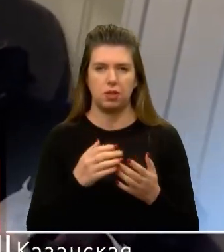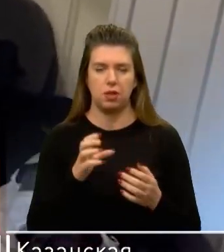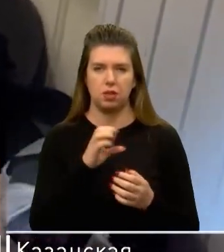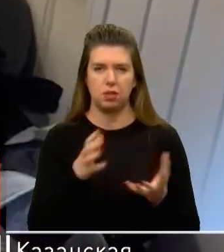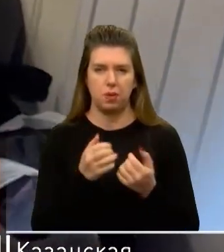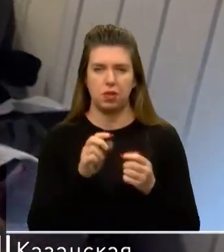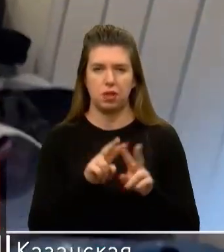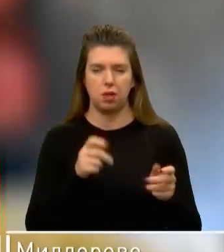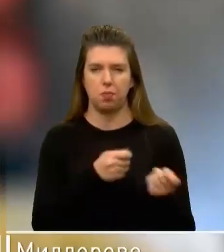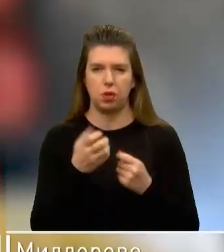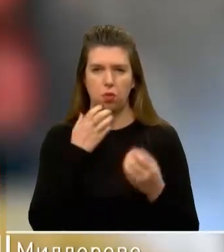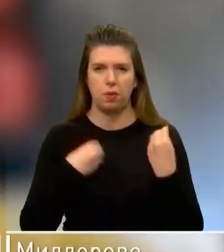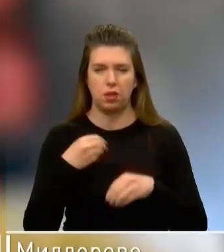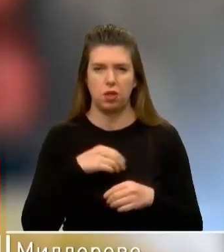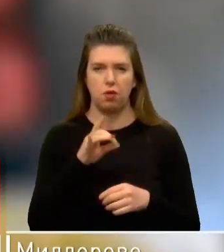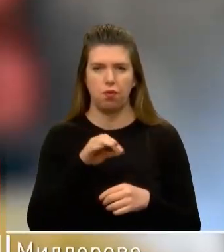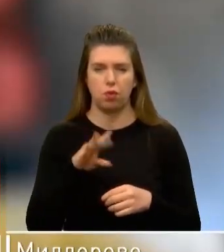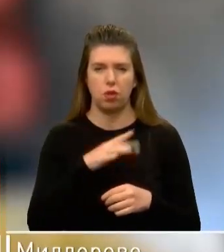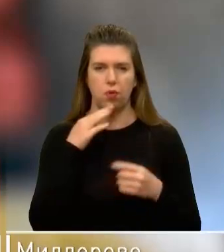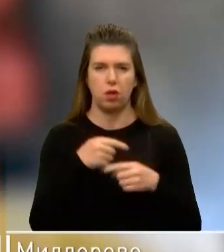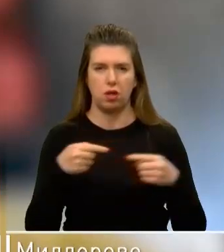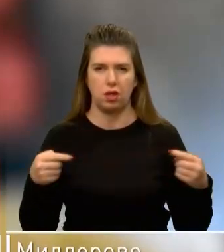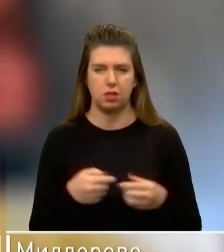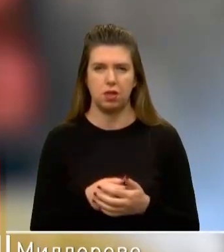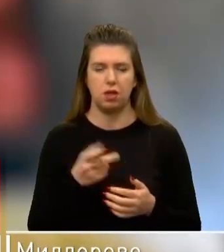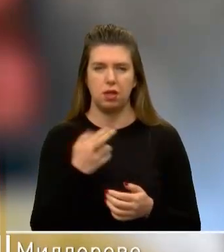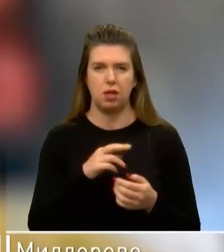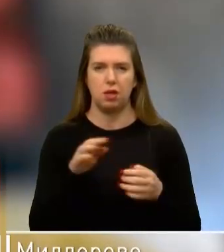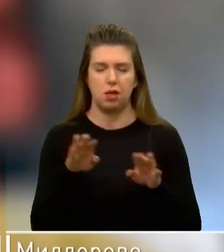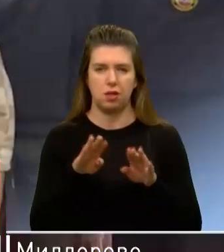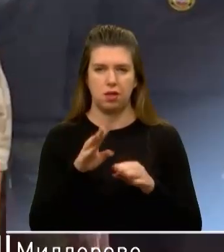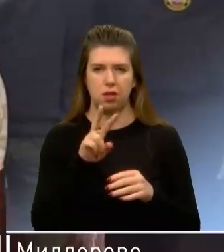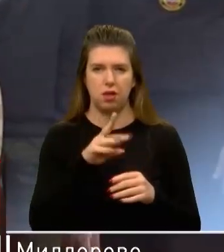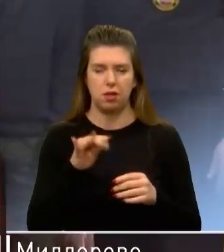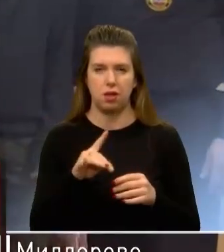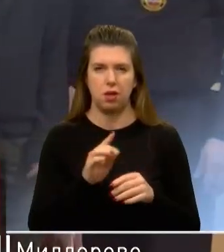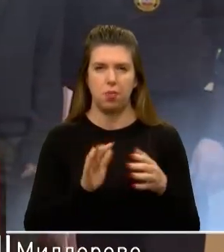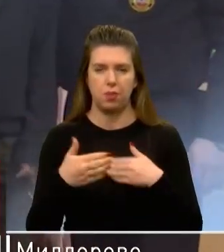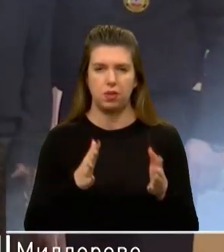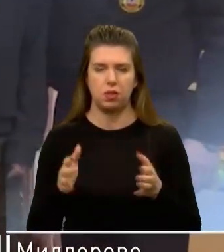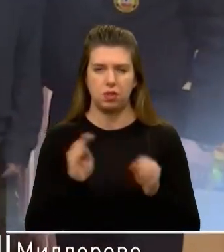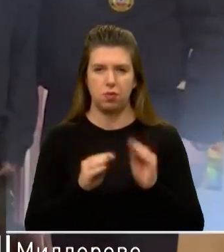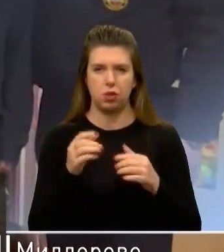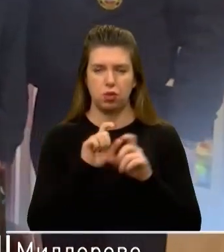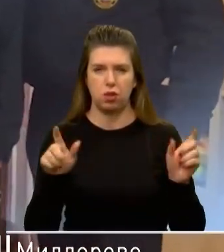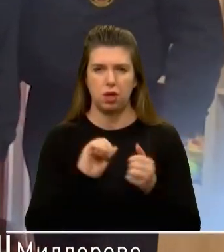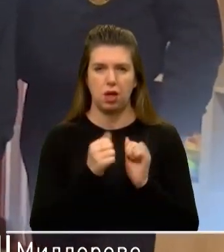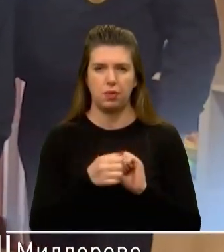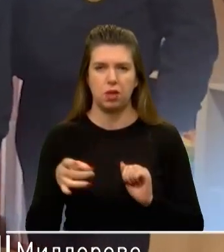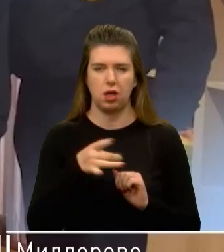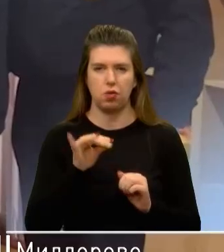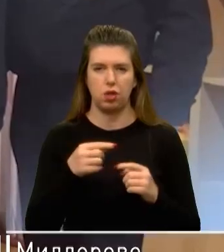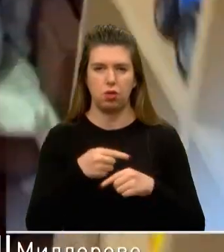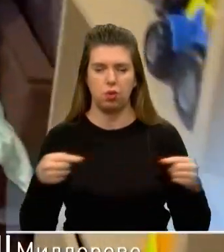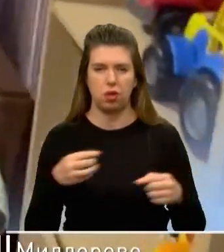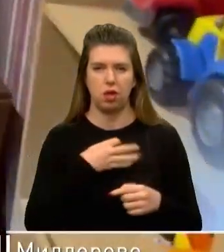привезли тёплую одежду фрукты и многое другое для сверстников из лнр посылки собирали школьники Каменского района